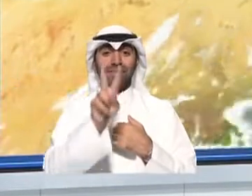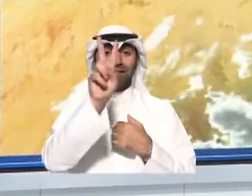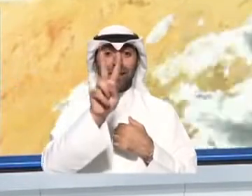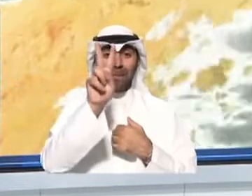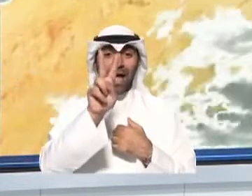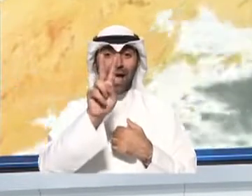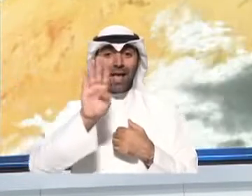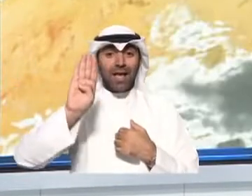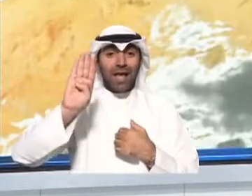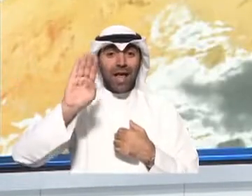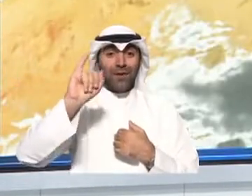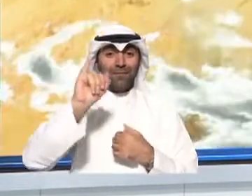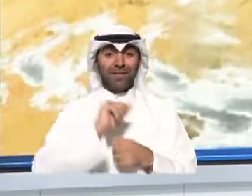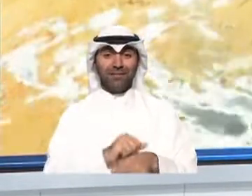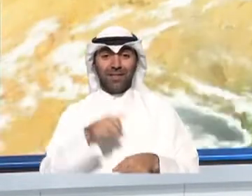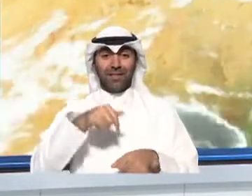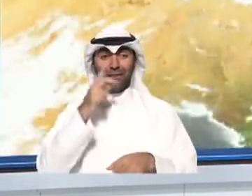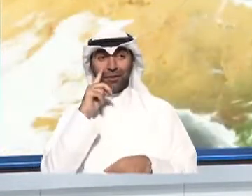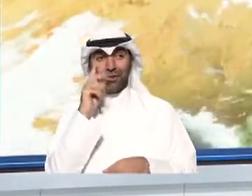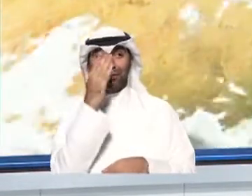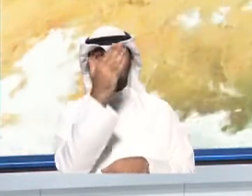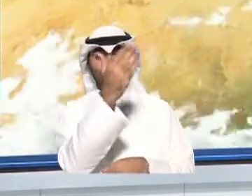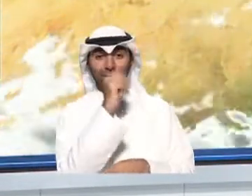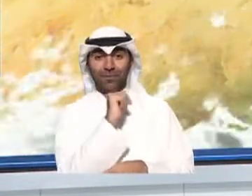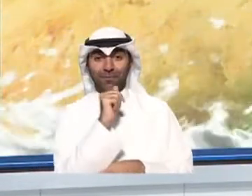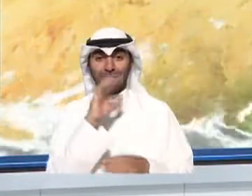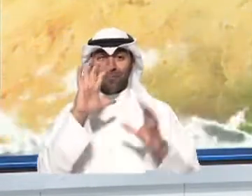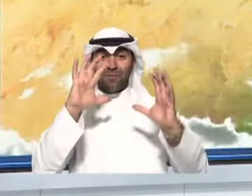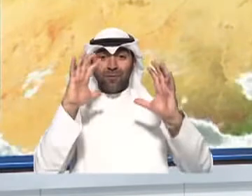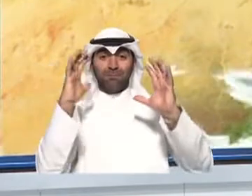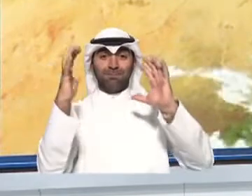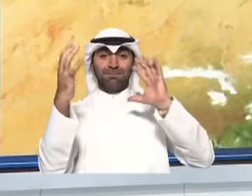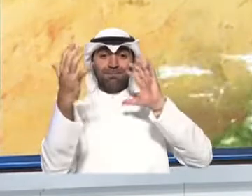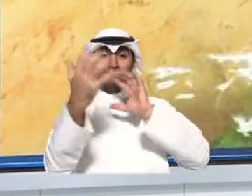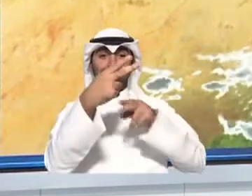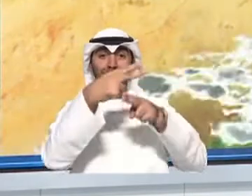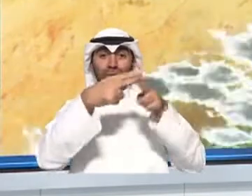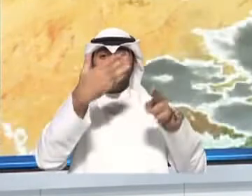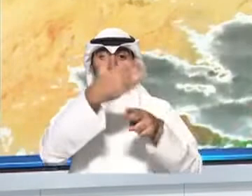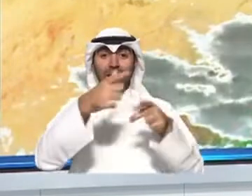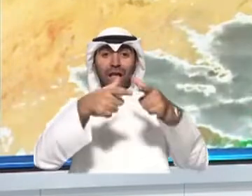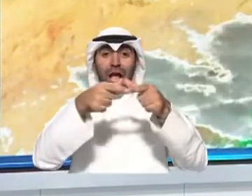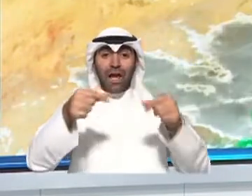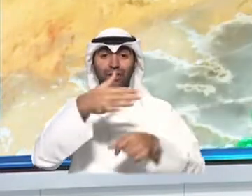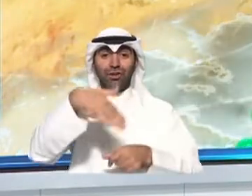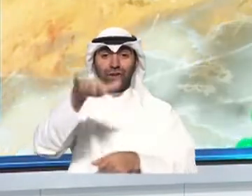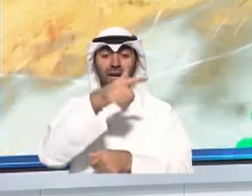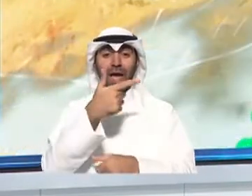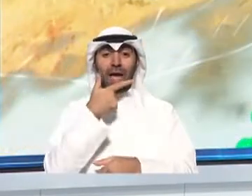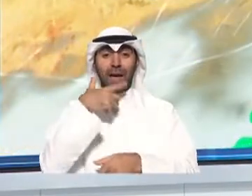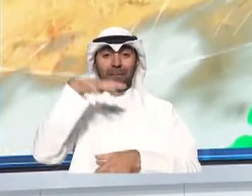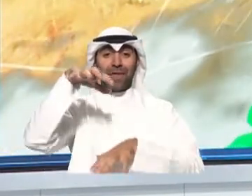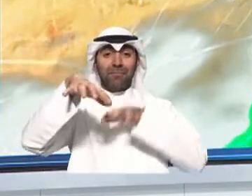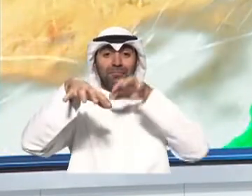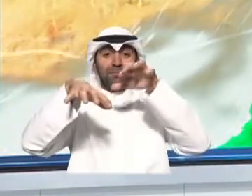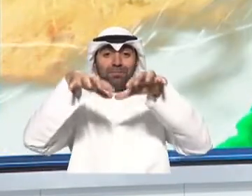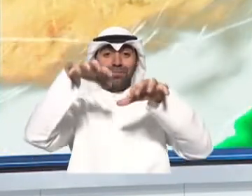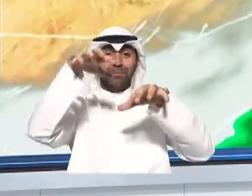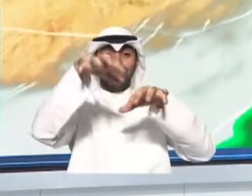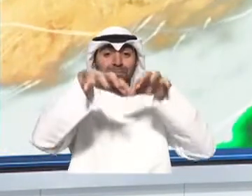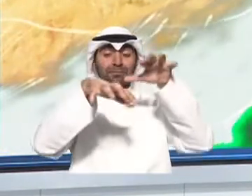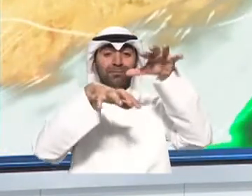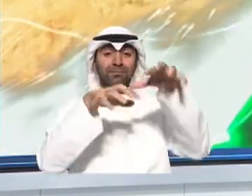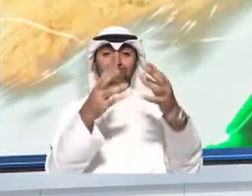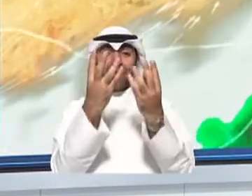خلال 24 ساعة الماضية تبين لنا عبور بعض السحب العالية المتفرقة على بعض المناطق. لازلنا تحت تأثير منخفض جوي